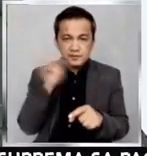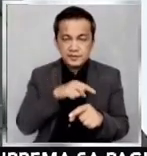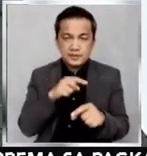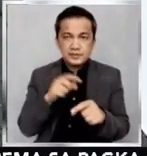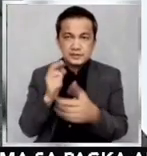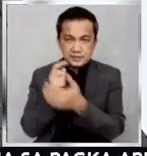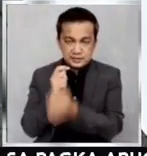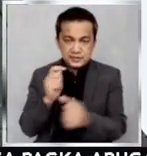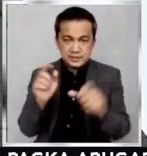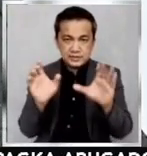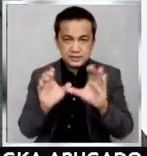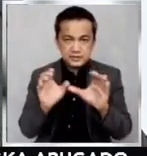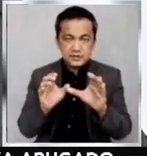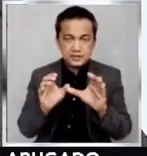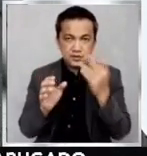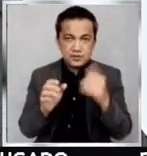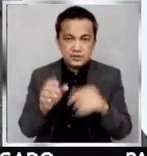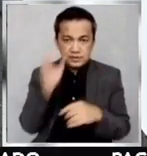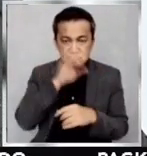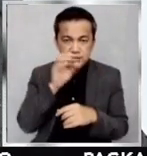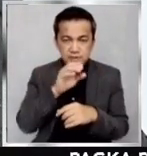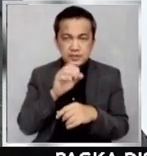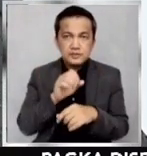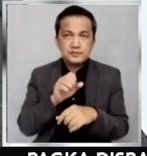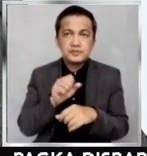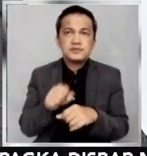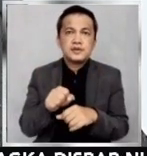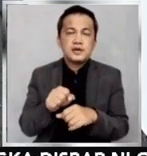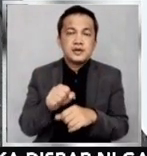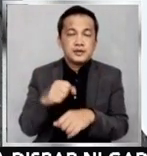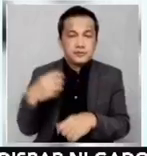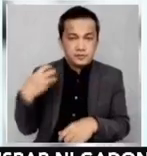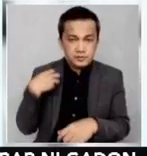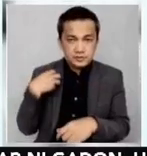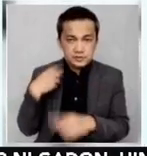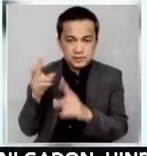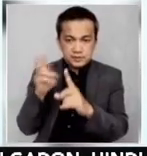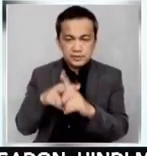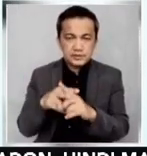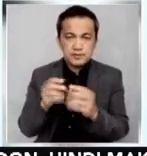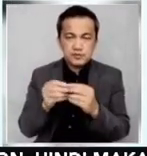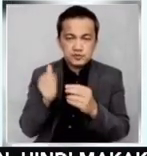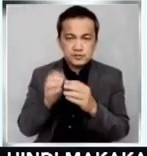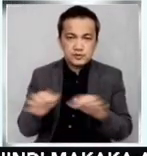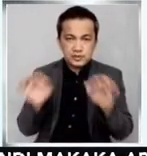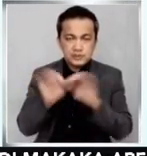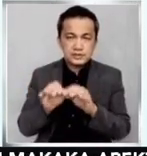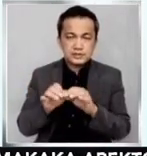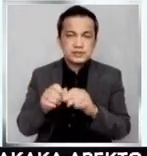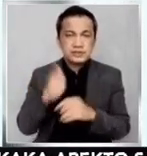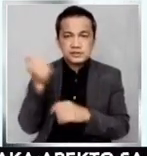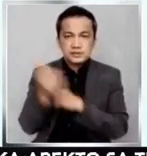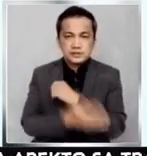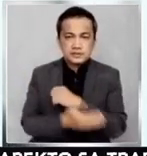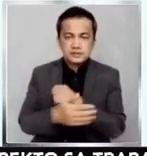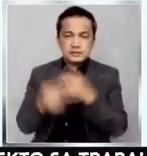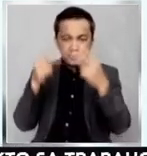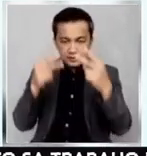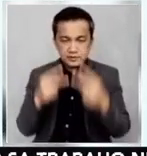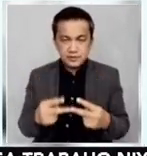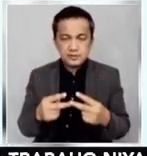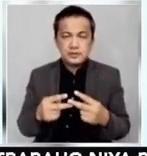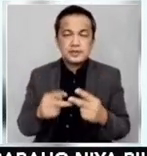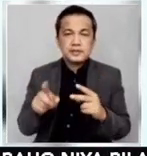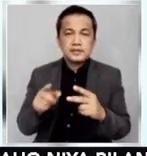dahil hinahanap ito ng employers sa mga aplikante, lalo na sa abroad. May mga websites at social media pages na raw ang